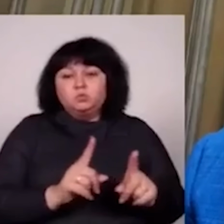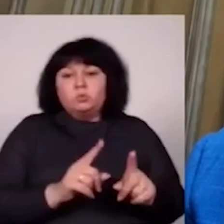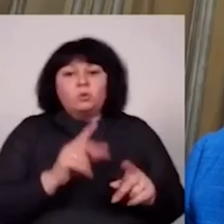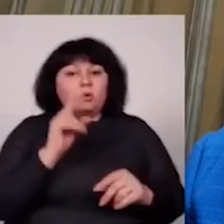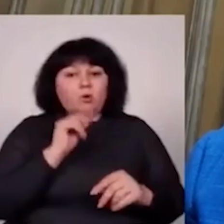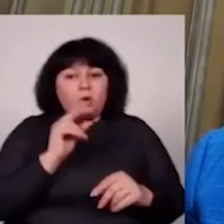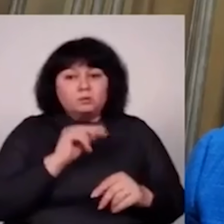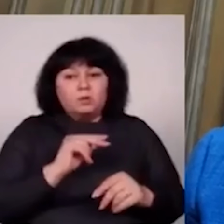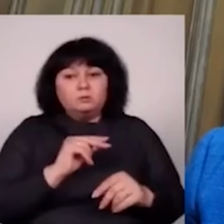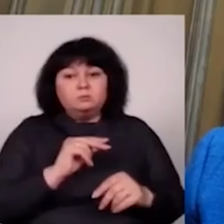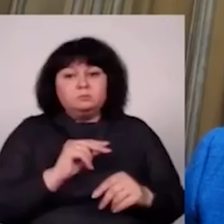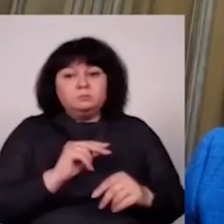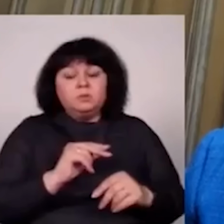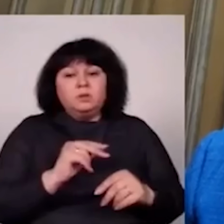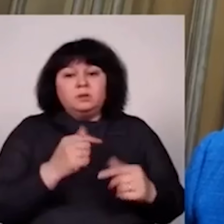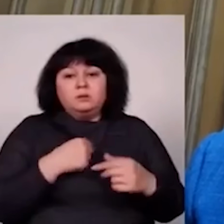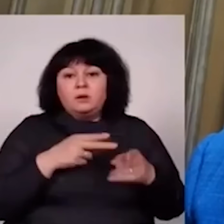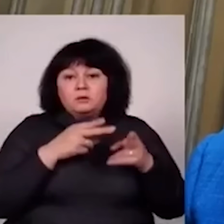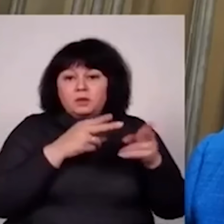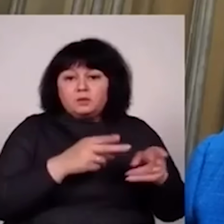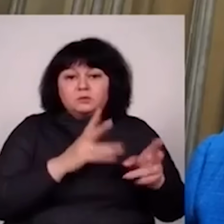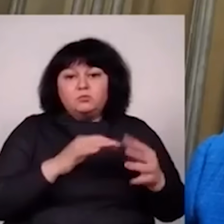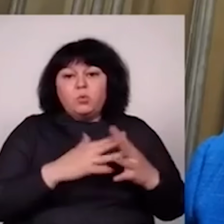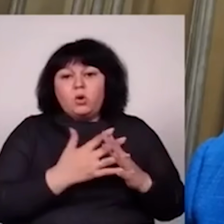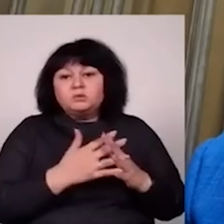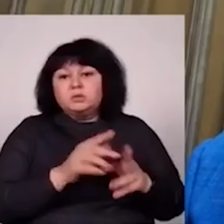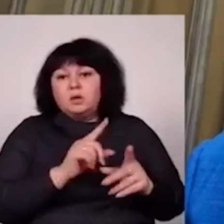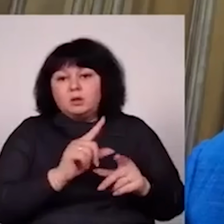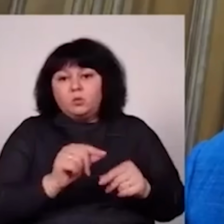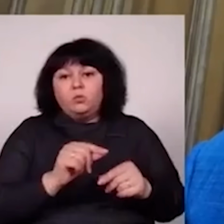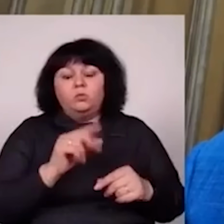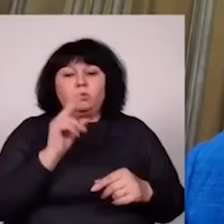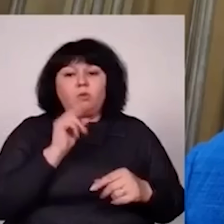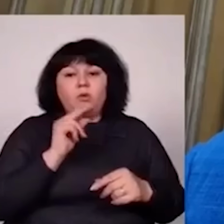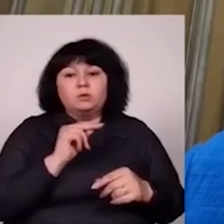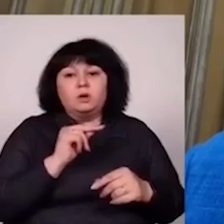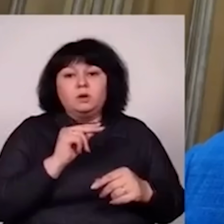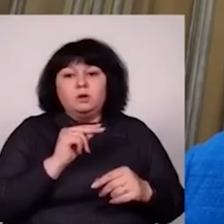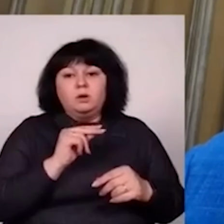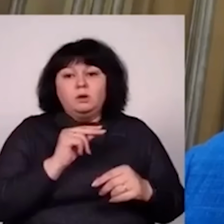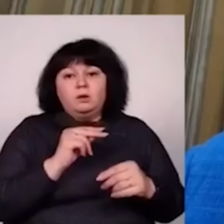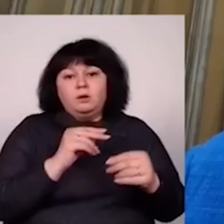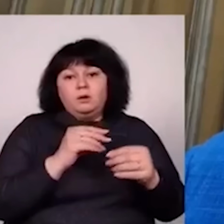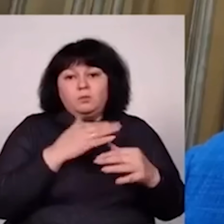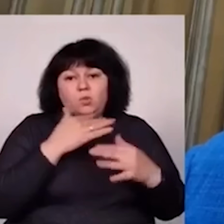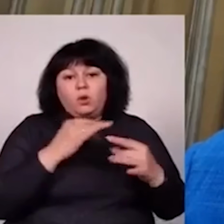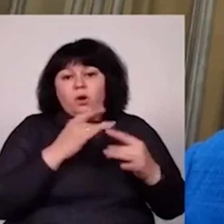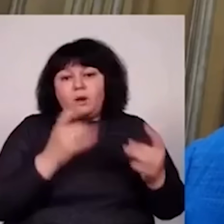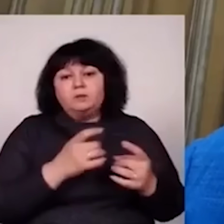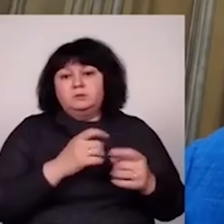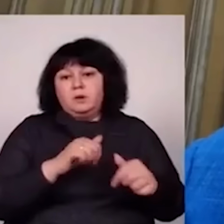когда я ездил по селу, когда там, 10, там, десятки раз глава